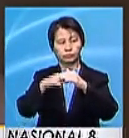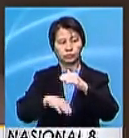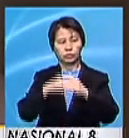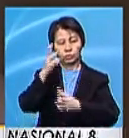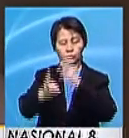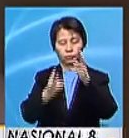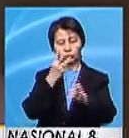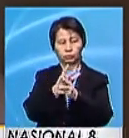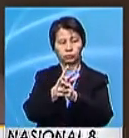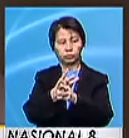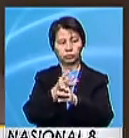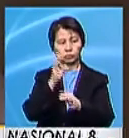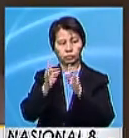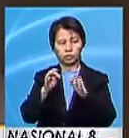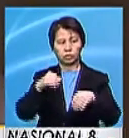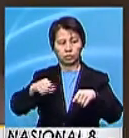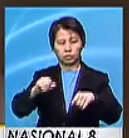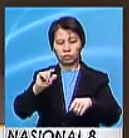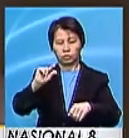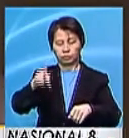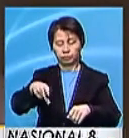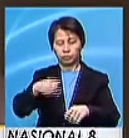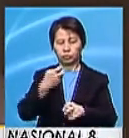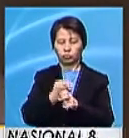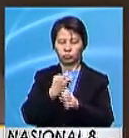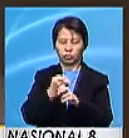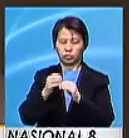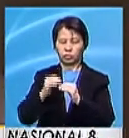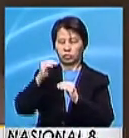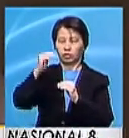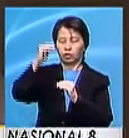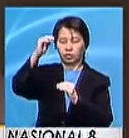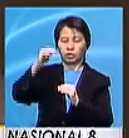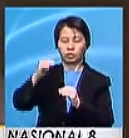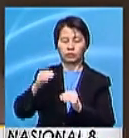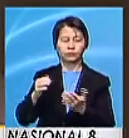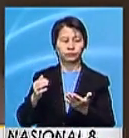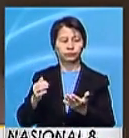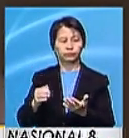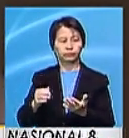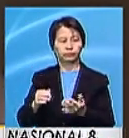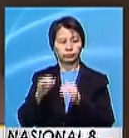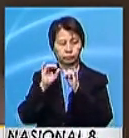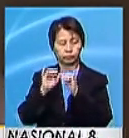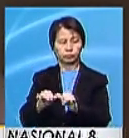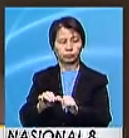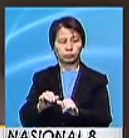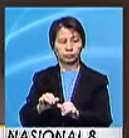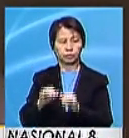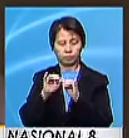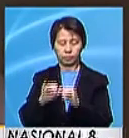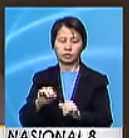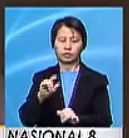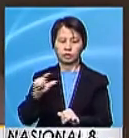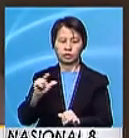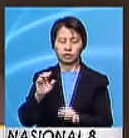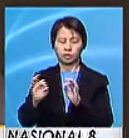daripada World Championship, walaupun MotoGP susah nak naik balik. Jika dia maintain di World Championship, maintain lah. Kalau